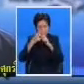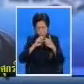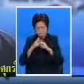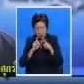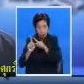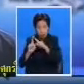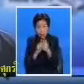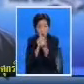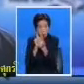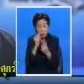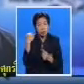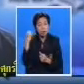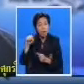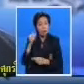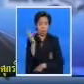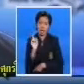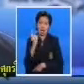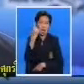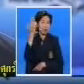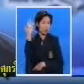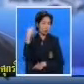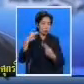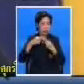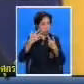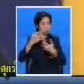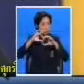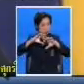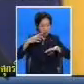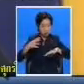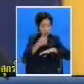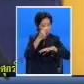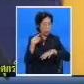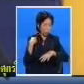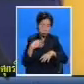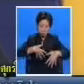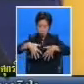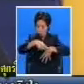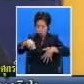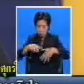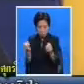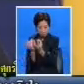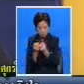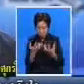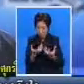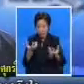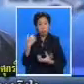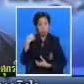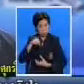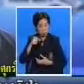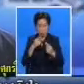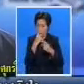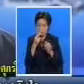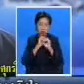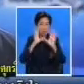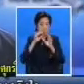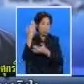ตั้งแต่วิกฤตแรกการเมืองนั้นผู้คนแตกแยกชัดเจนมากไม่เคยมีในประวัติศาสตร์เศรษฐกิจ